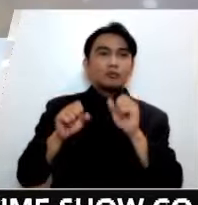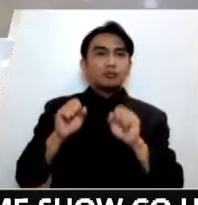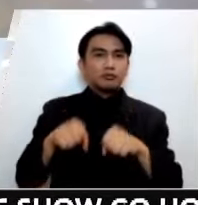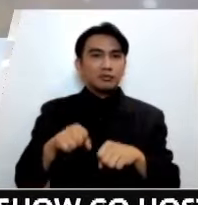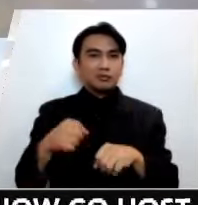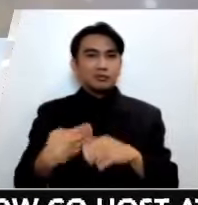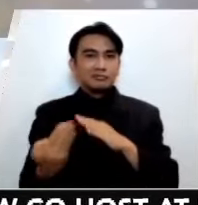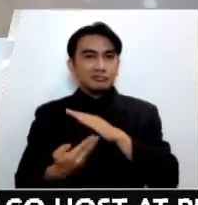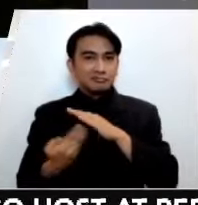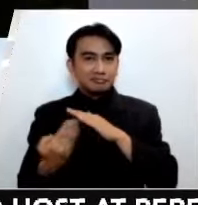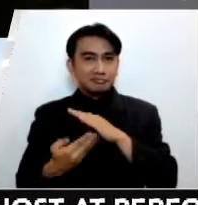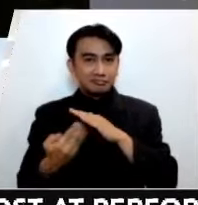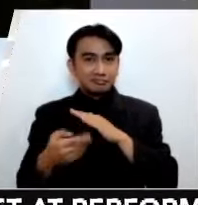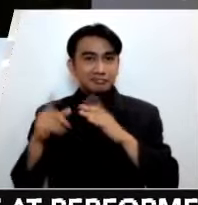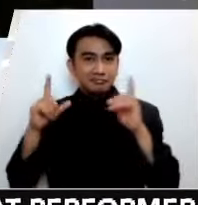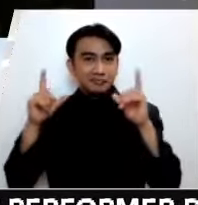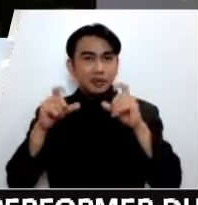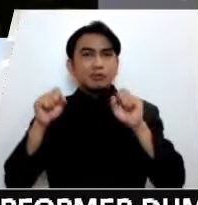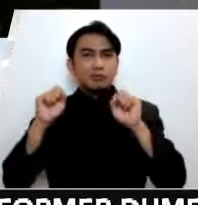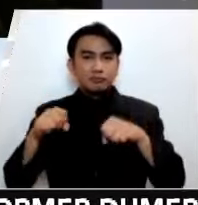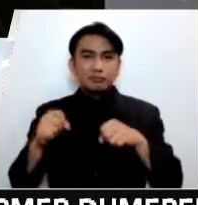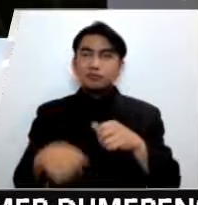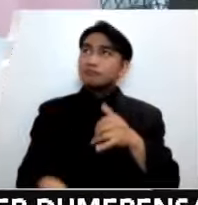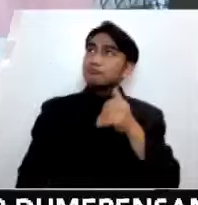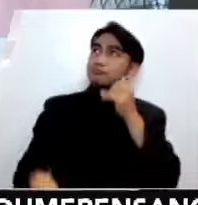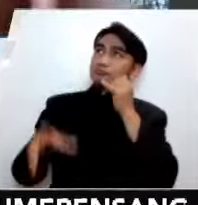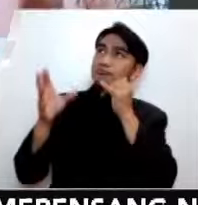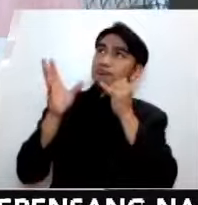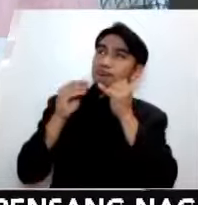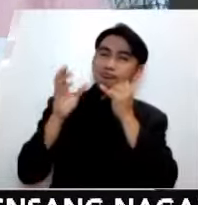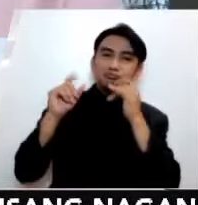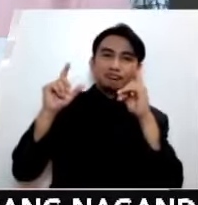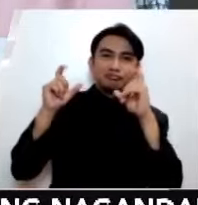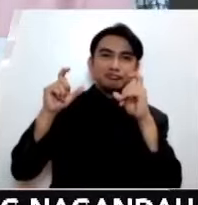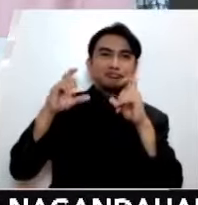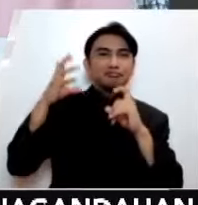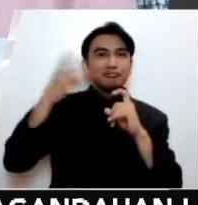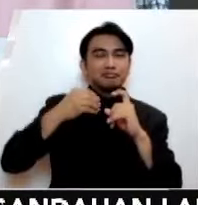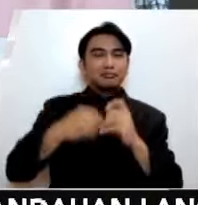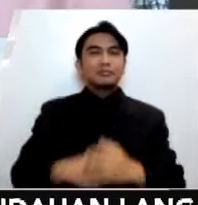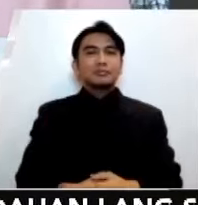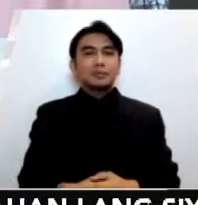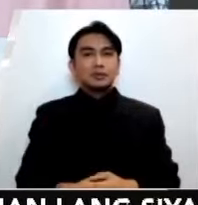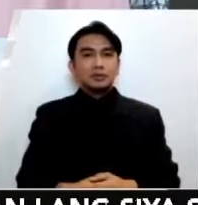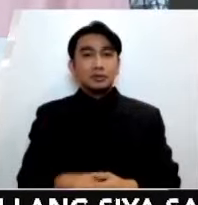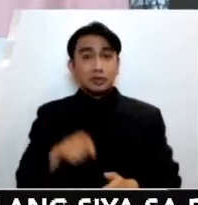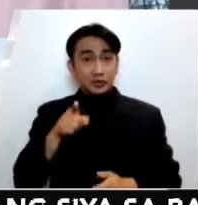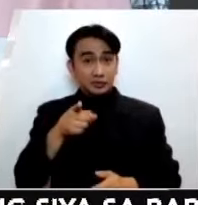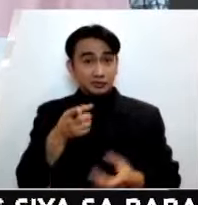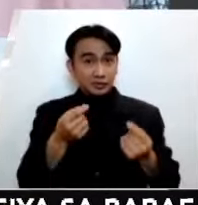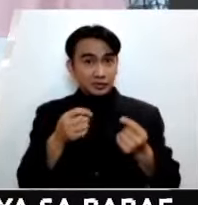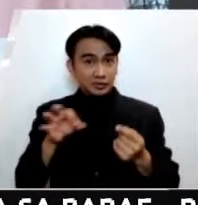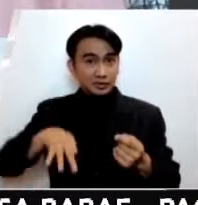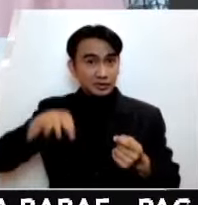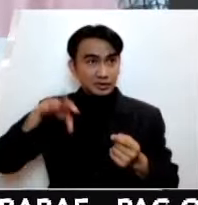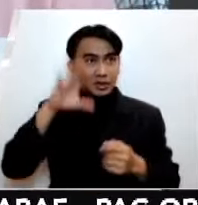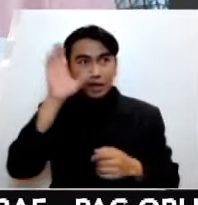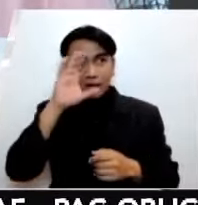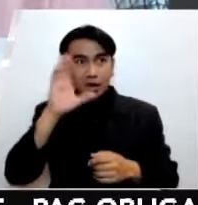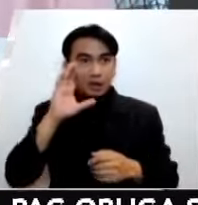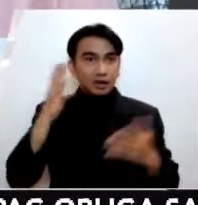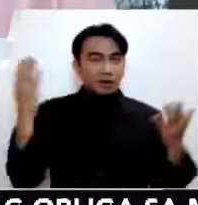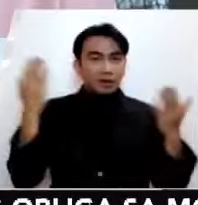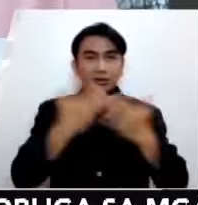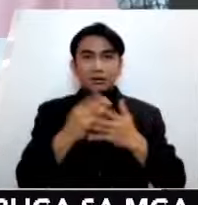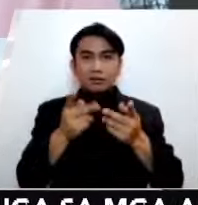na raw makunan ang kalawakan. Hanap ka ng madilim na lugar kung the pinakamadilim,